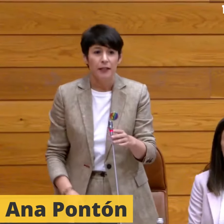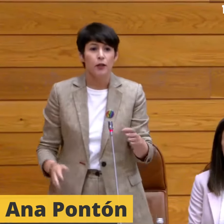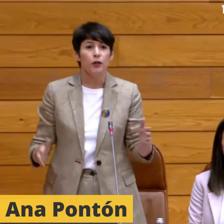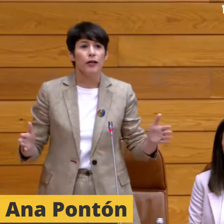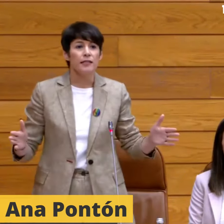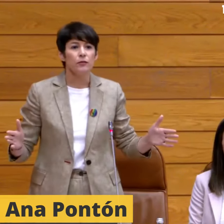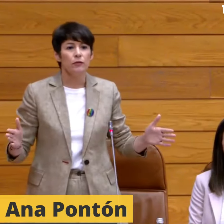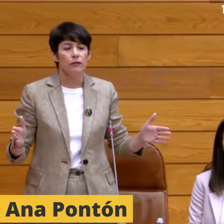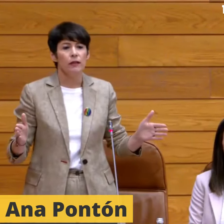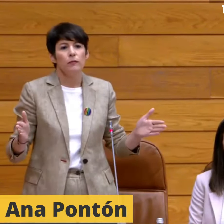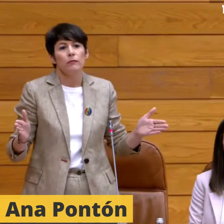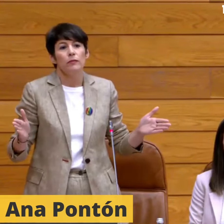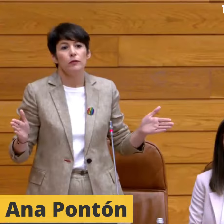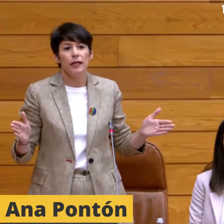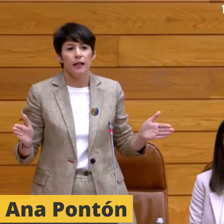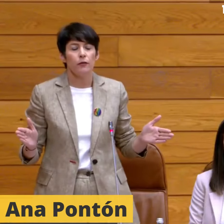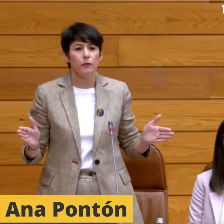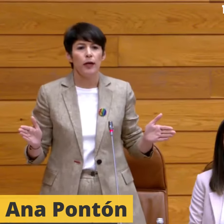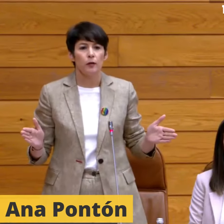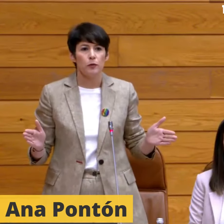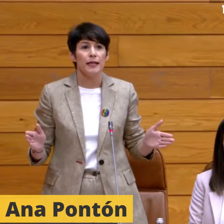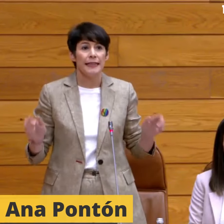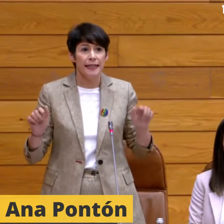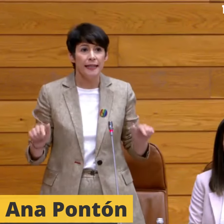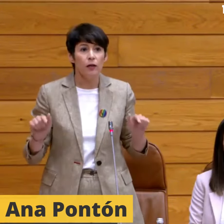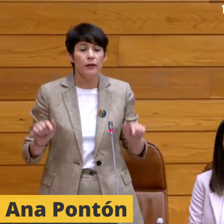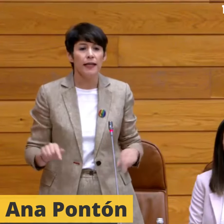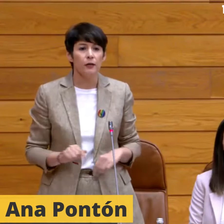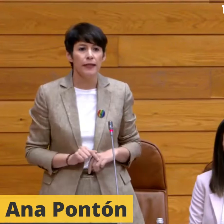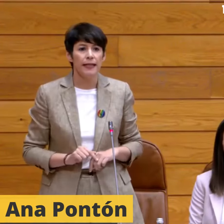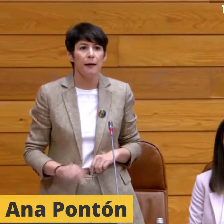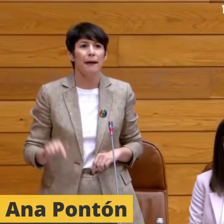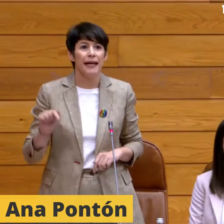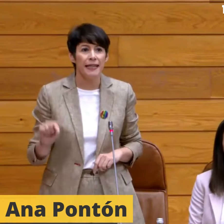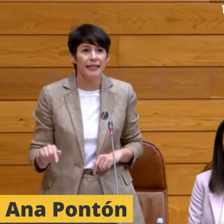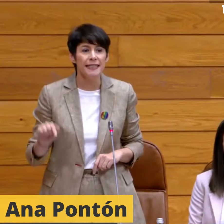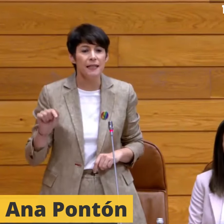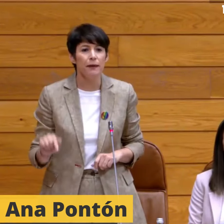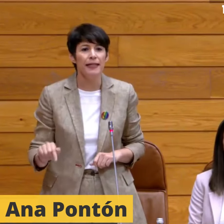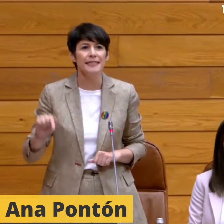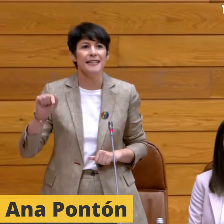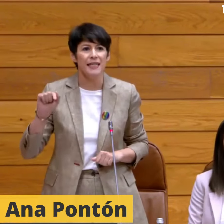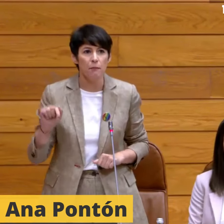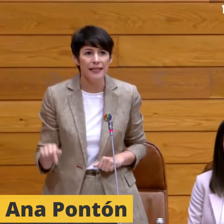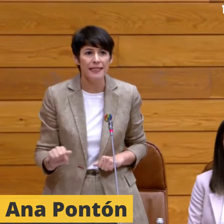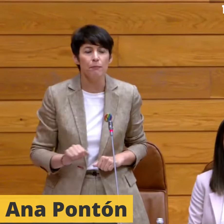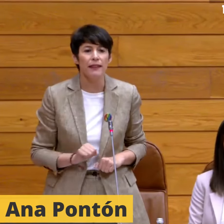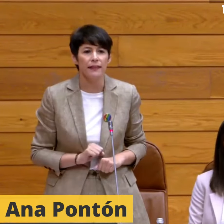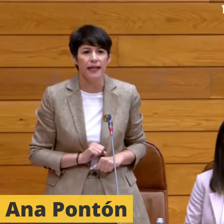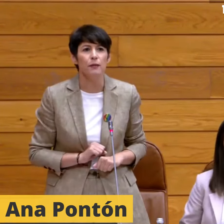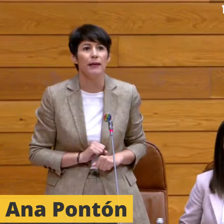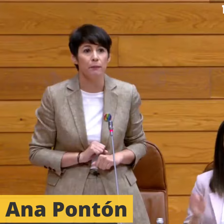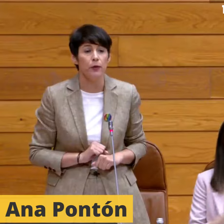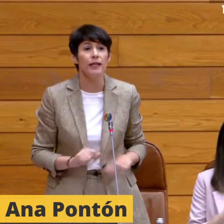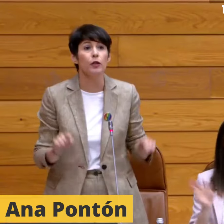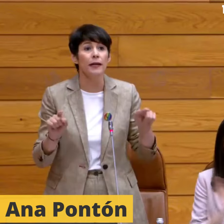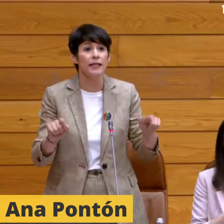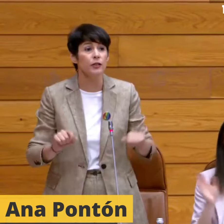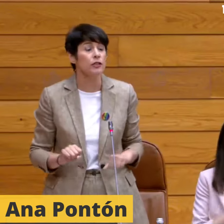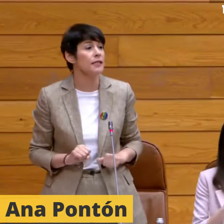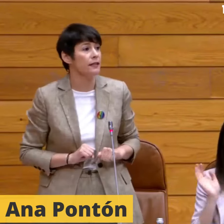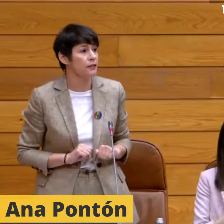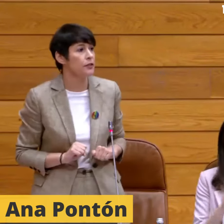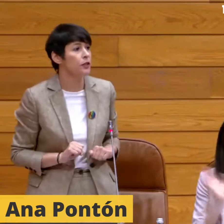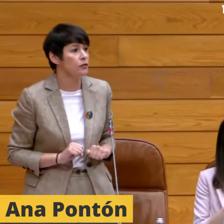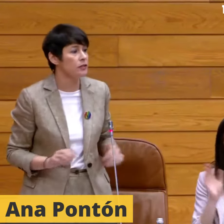En todo caso, eu doi a razón unha cousa. Ten que gobernar o BNG para que neste país haxa máis capacidade para poder tomar